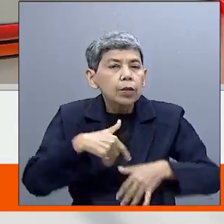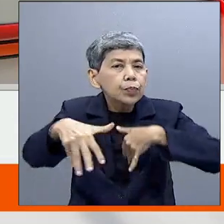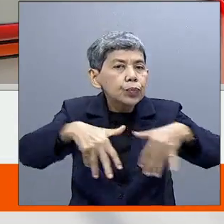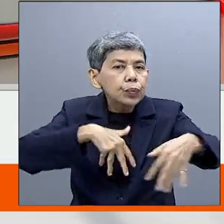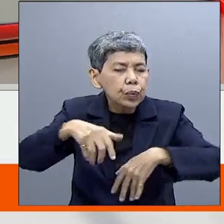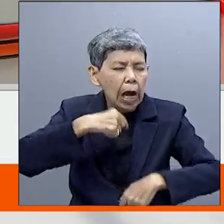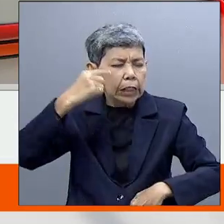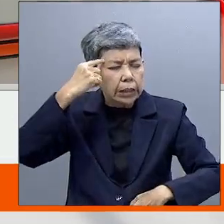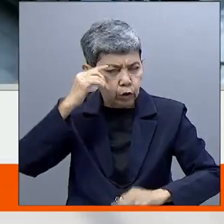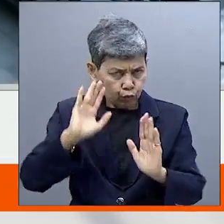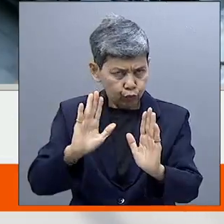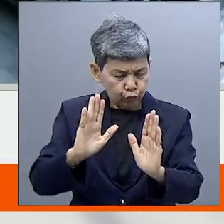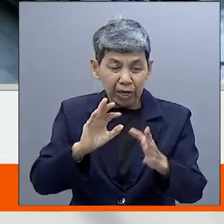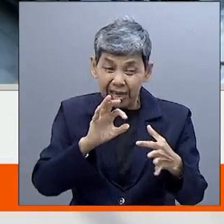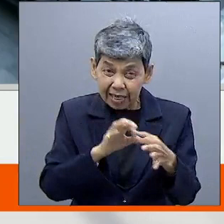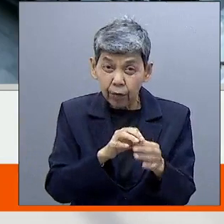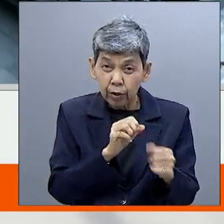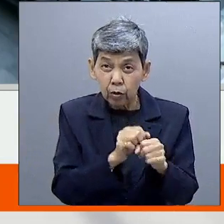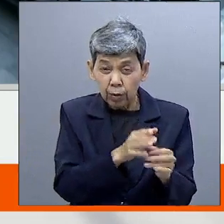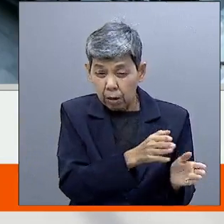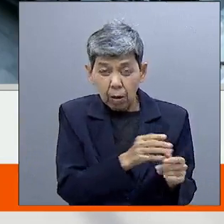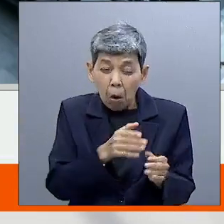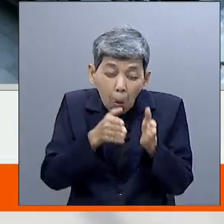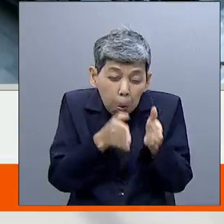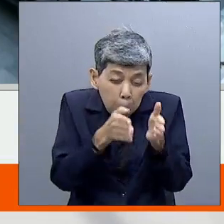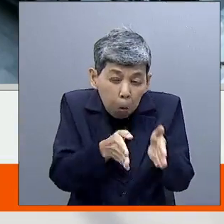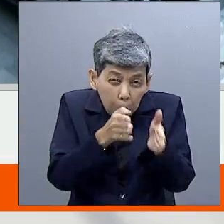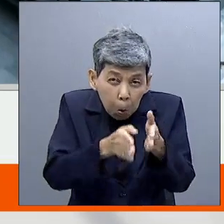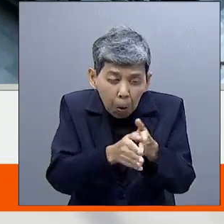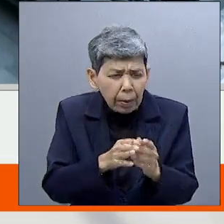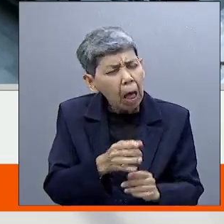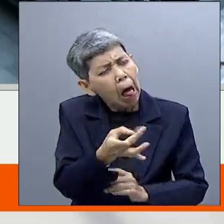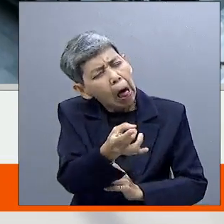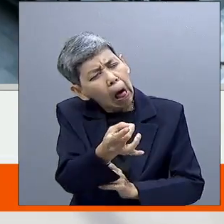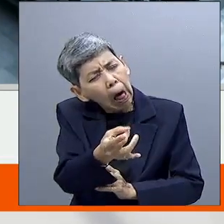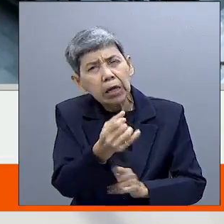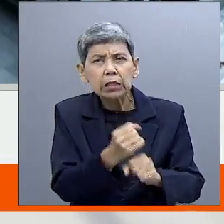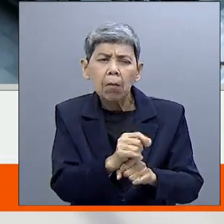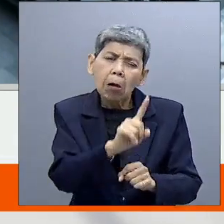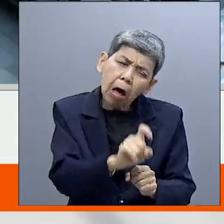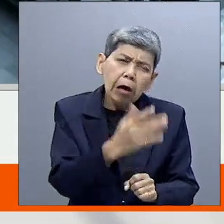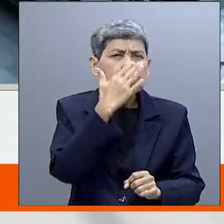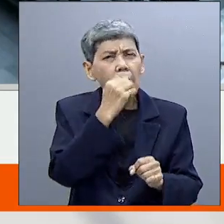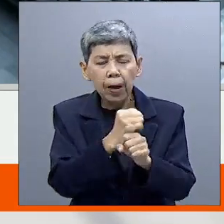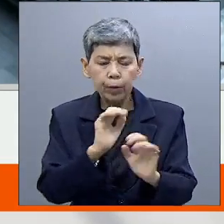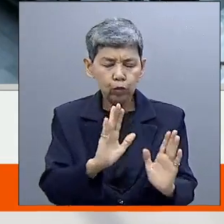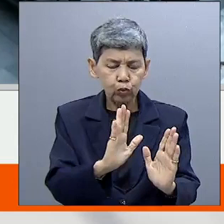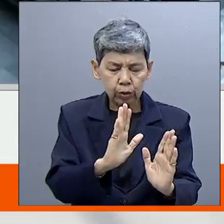ปลี่ยนความสนใจจากการลงไปค้นหาคำตอบจากเหตุที่เกิดขึ้นเนี่ยมาเป็น